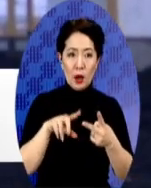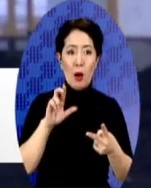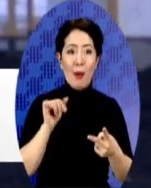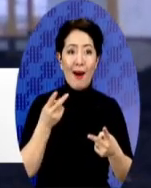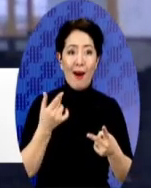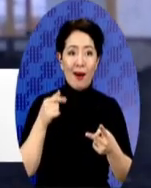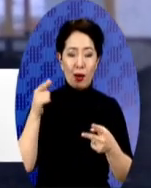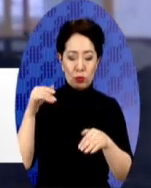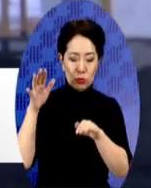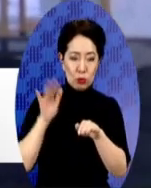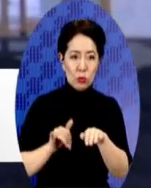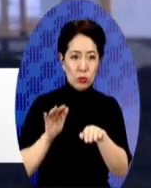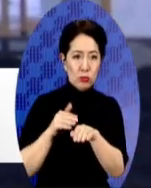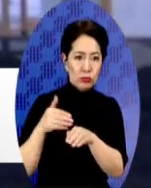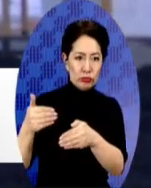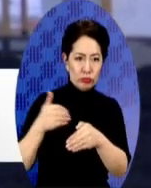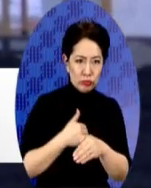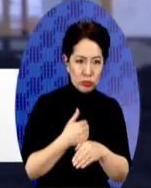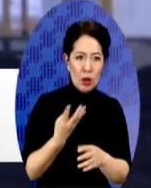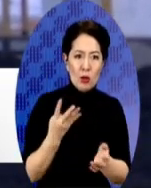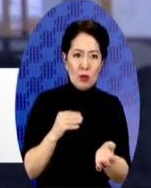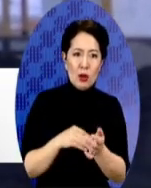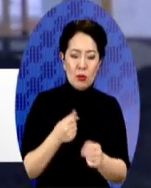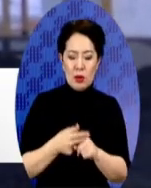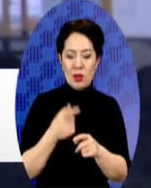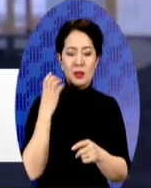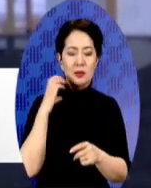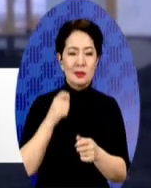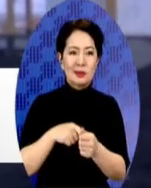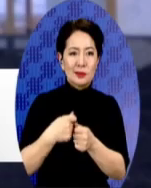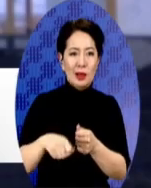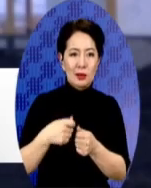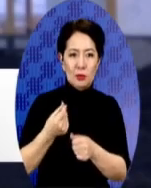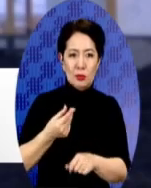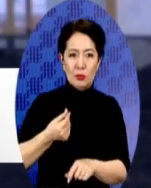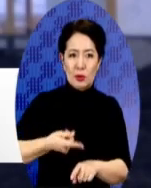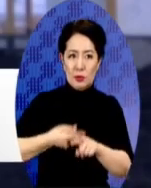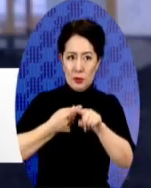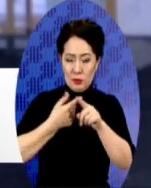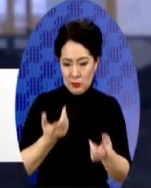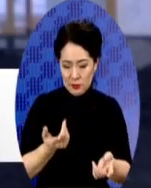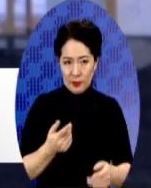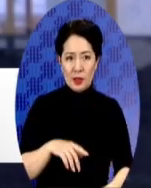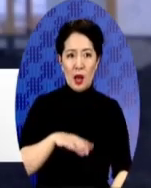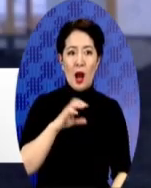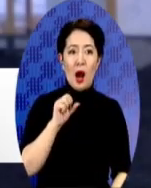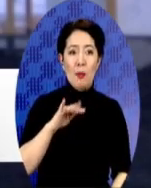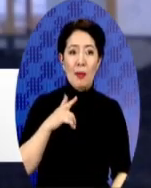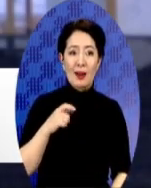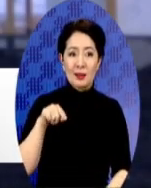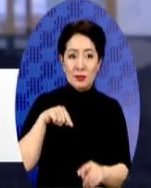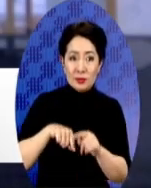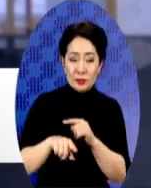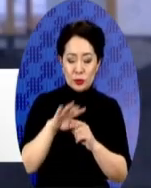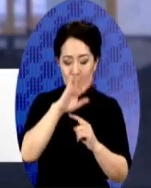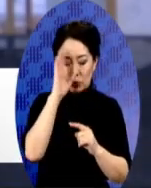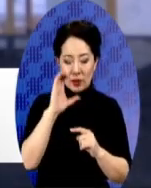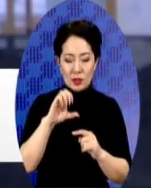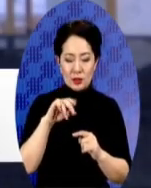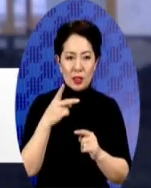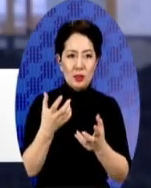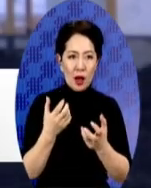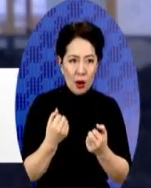юм бол нүүрсний зардал 4 дахин нэмэгдэх тээврийн зардал нь. Амгалангийн дулааны станцаар баг хэмжээгээр татчих авах ийм байдалтай байна.